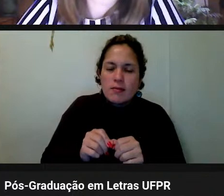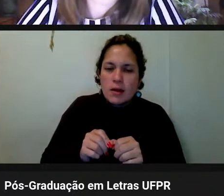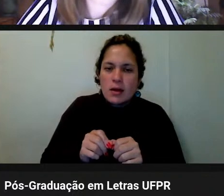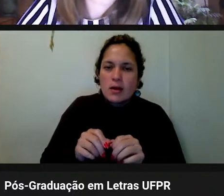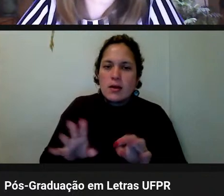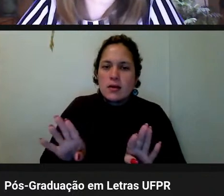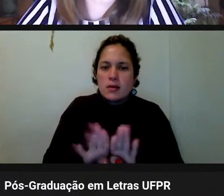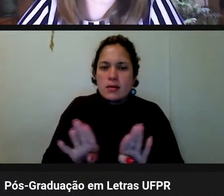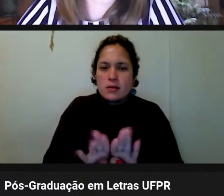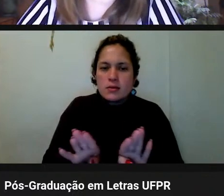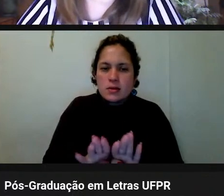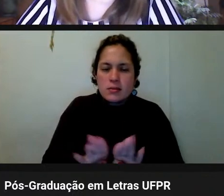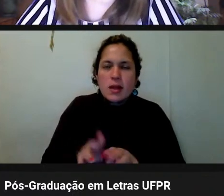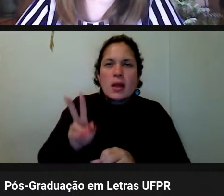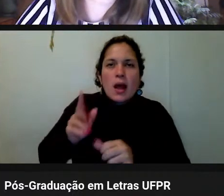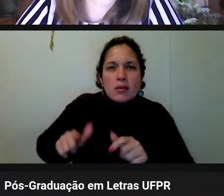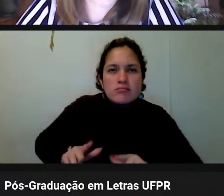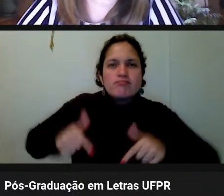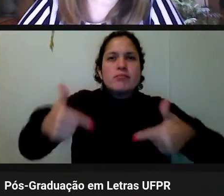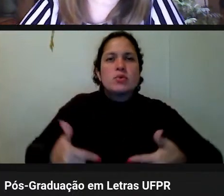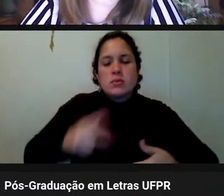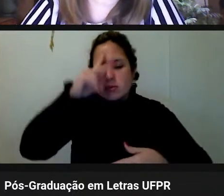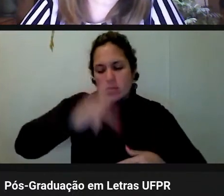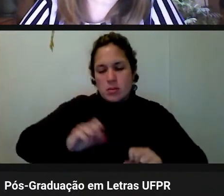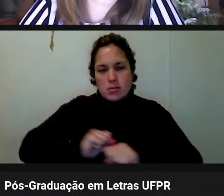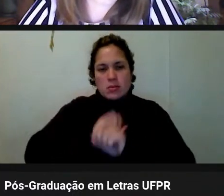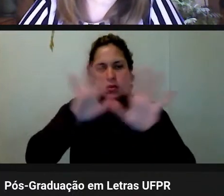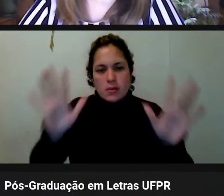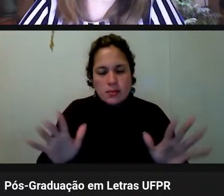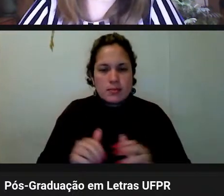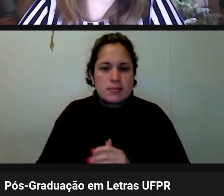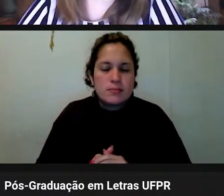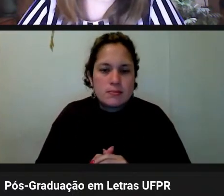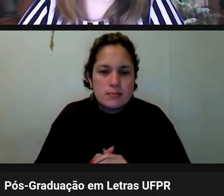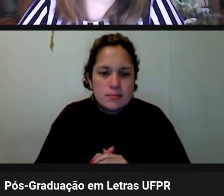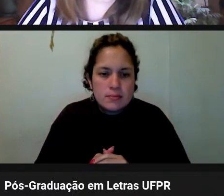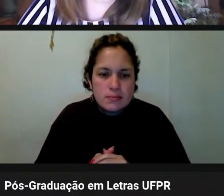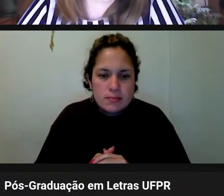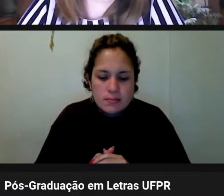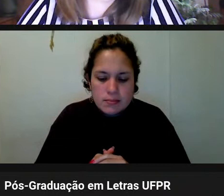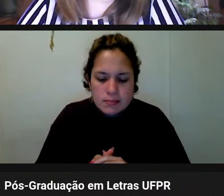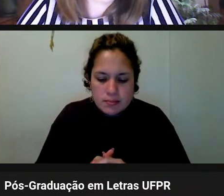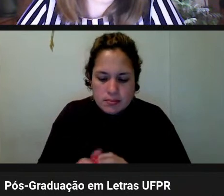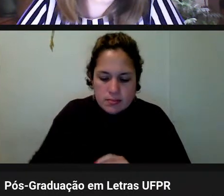a sua glória. E teraz mamy pytanie od pani Charlene Amaranty.